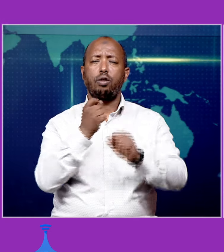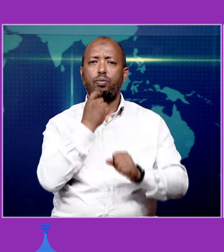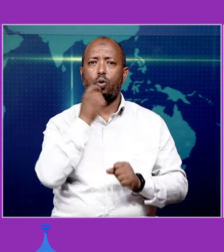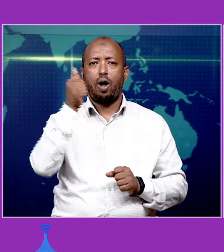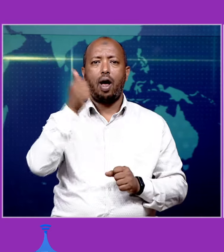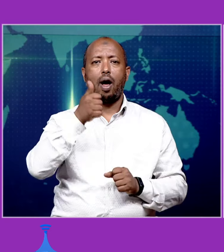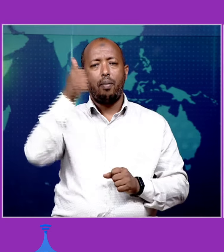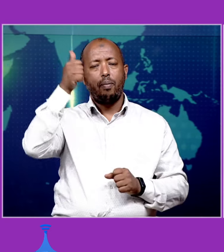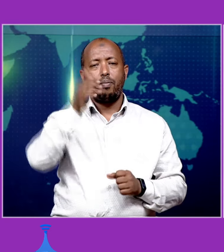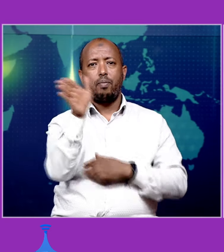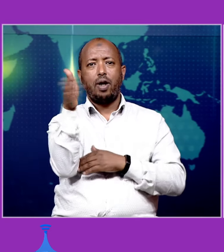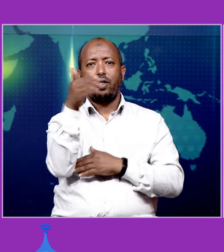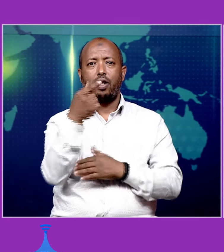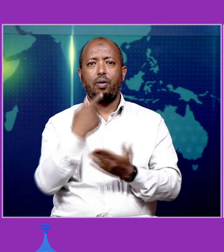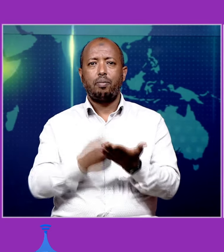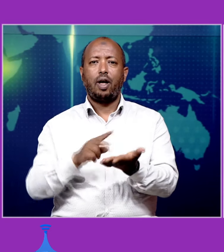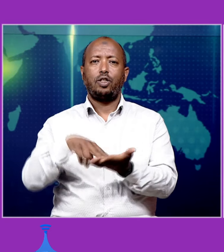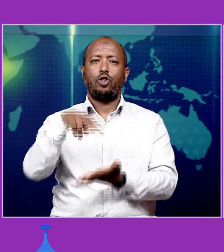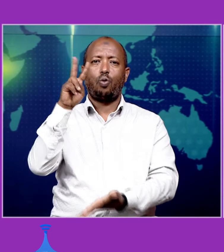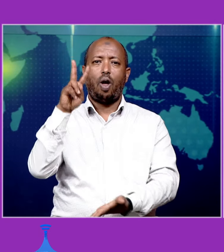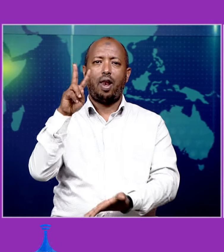አምባሳደሩ አንስተዋል።